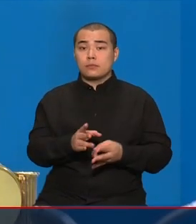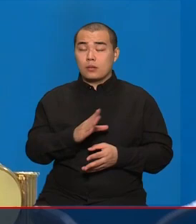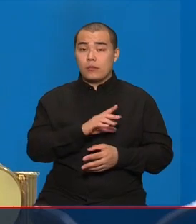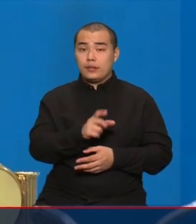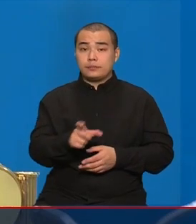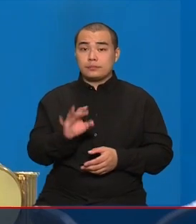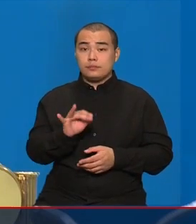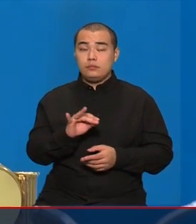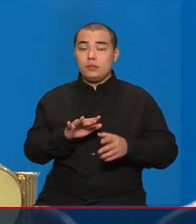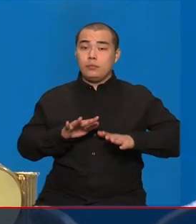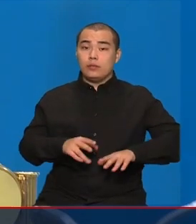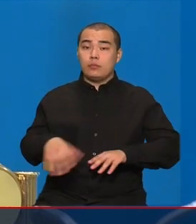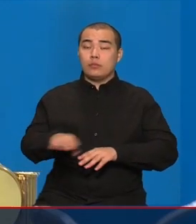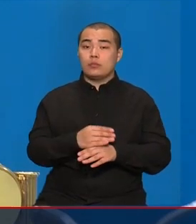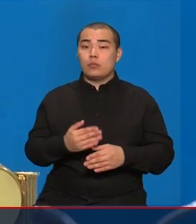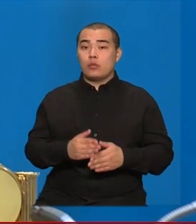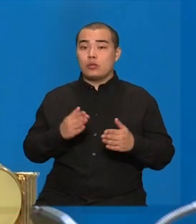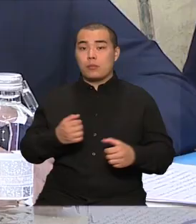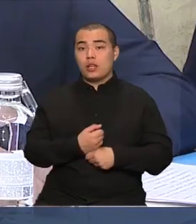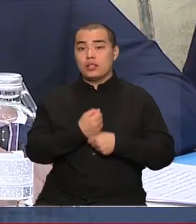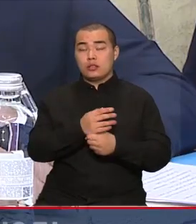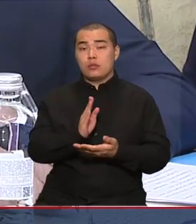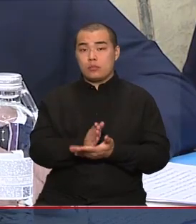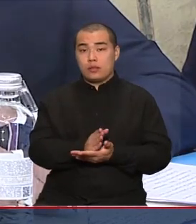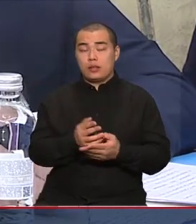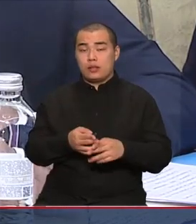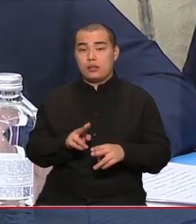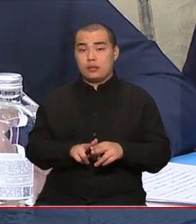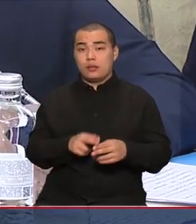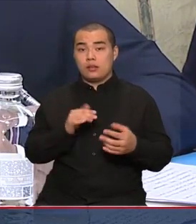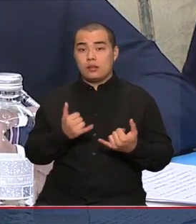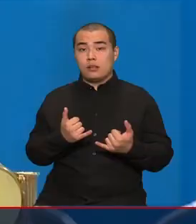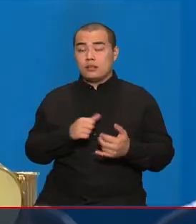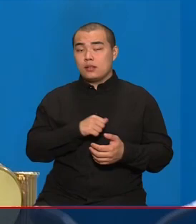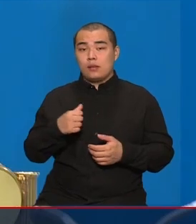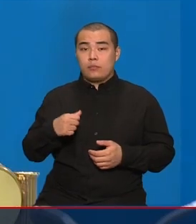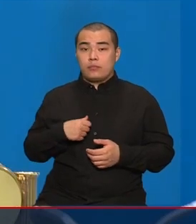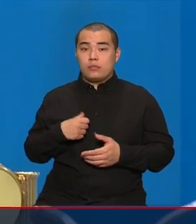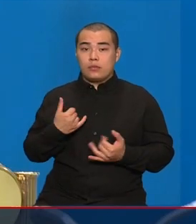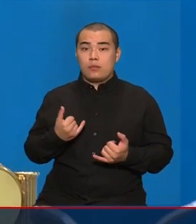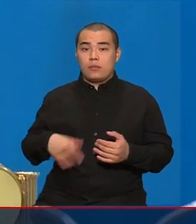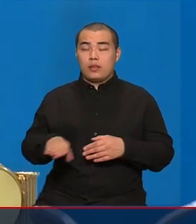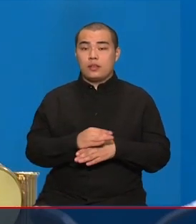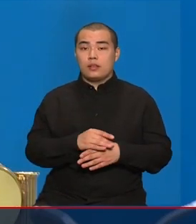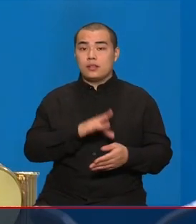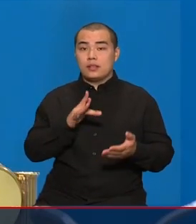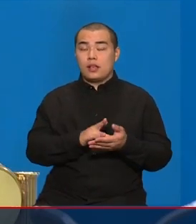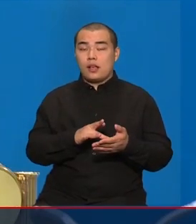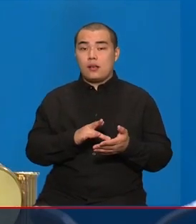және аймақтарға барынша қолдау көрсету керек. Бұл дәл қазіргі кезінде баршаға ортақ